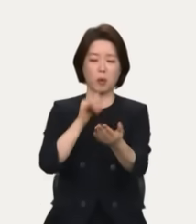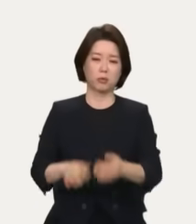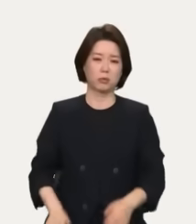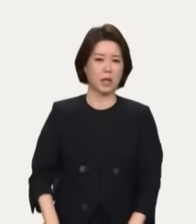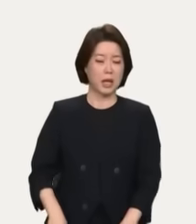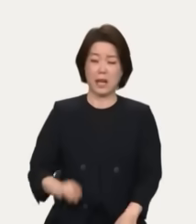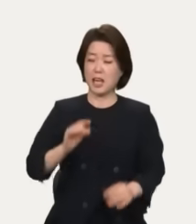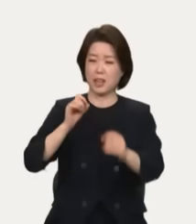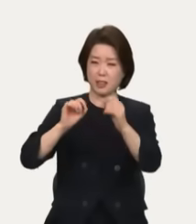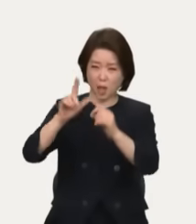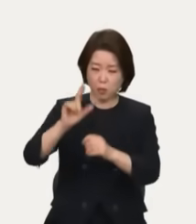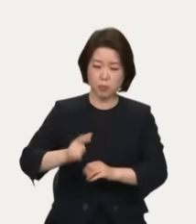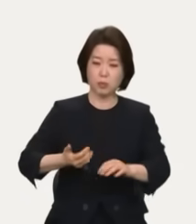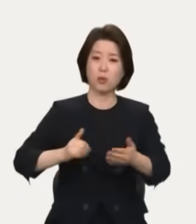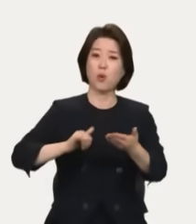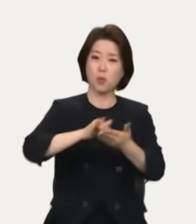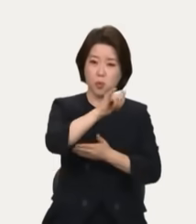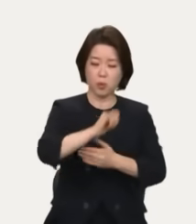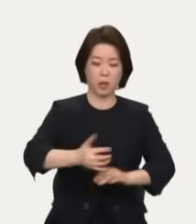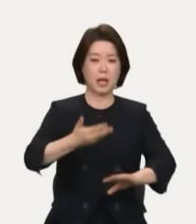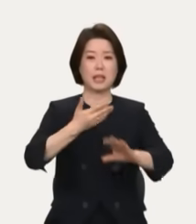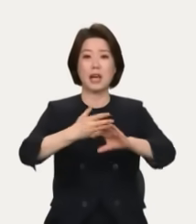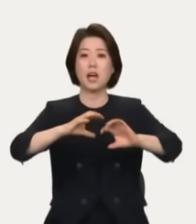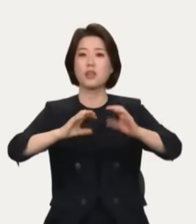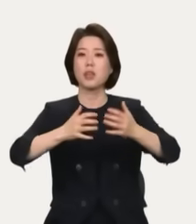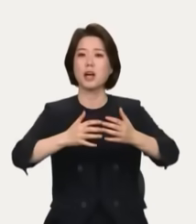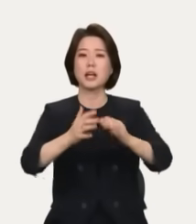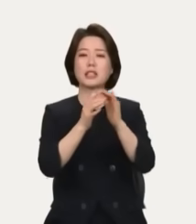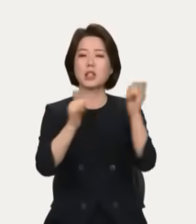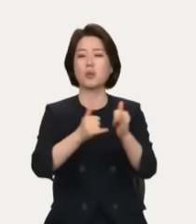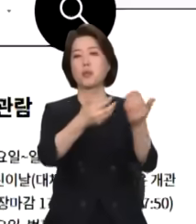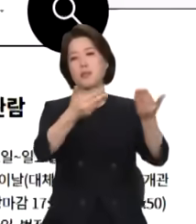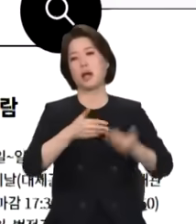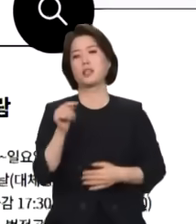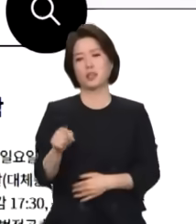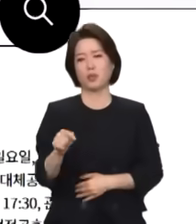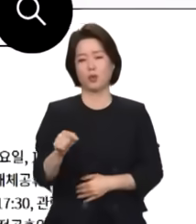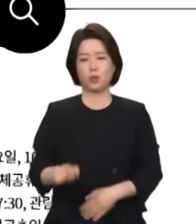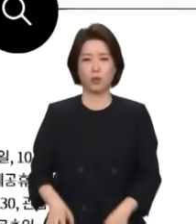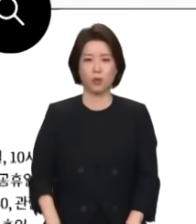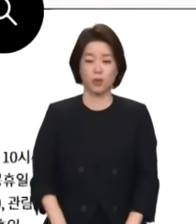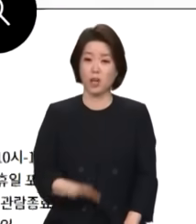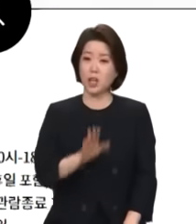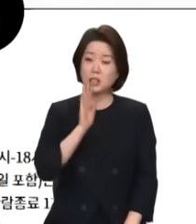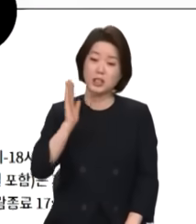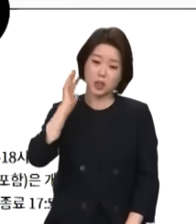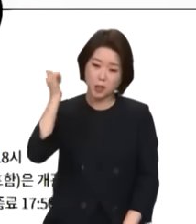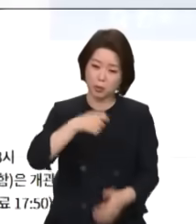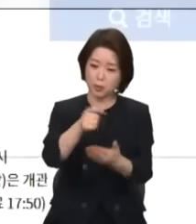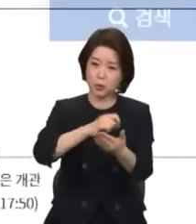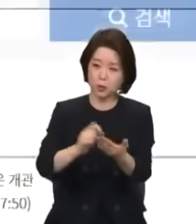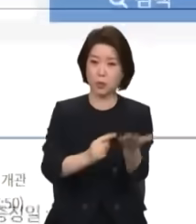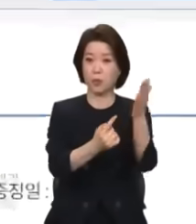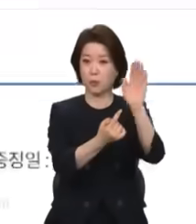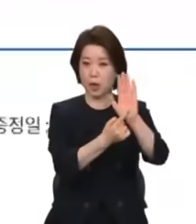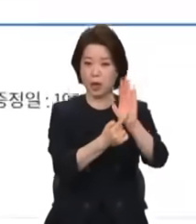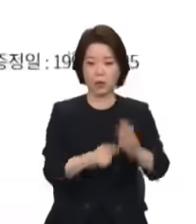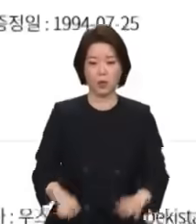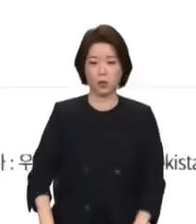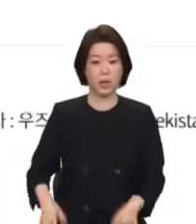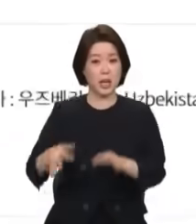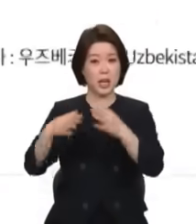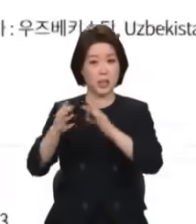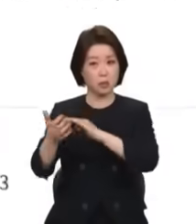주로 순방 등에서 외국 공식 인사에게 받은 것이었다고 했습니다. 실제 대통령 기록관에 공개된 김 전 대통령의